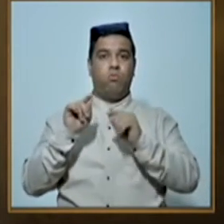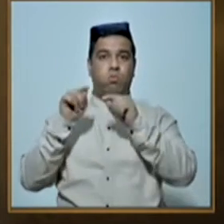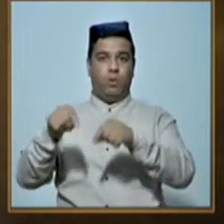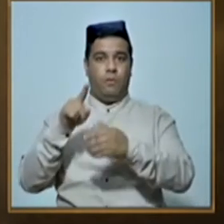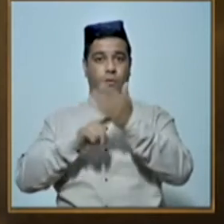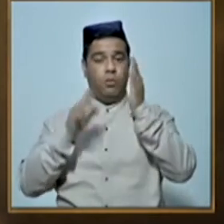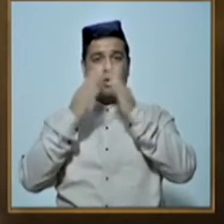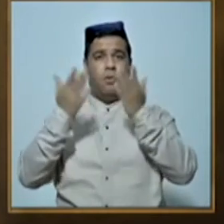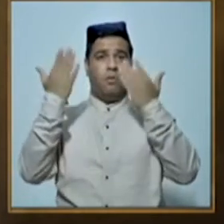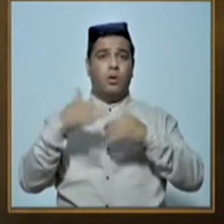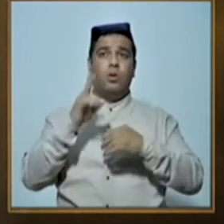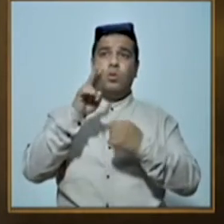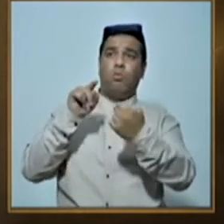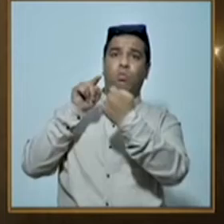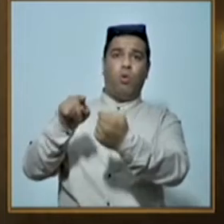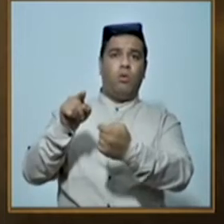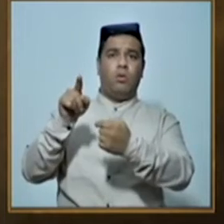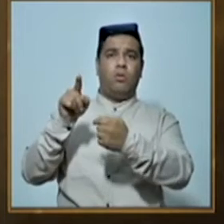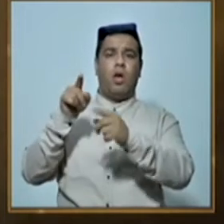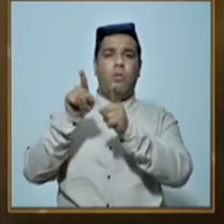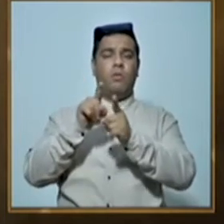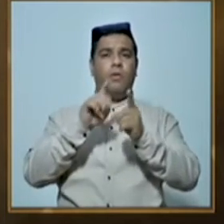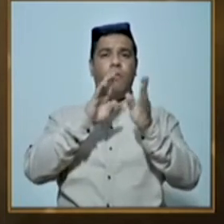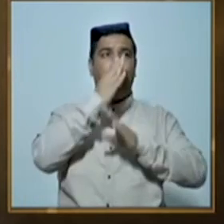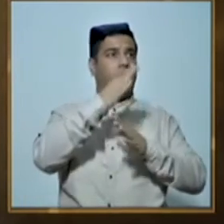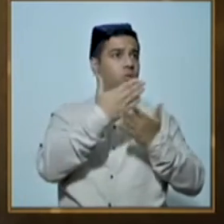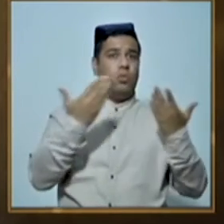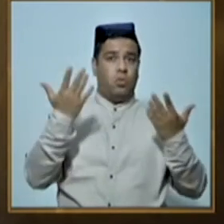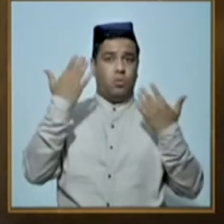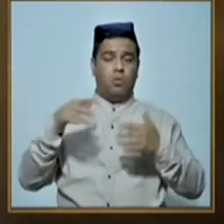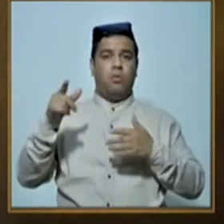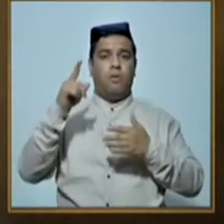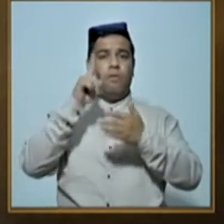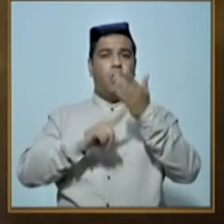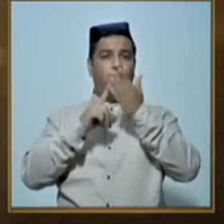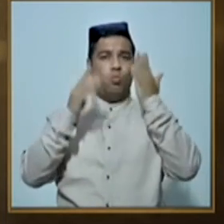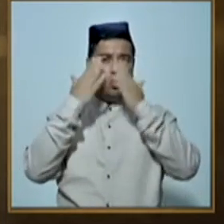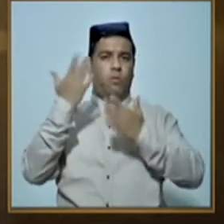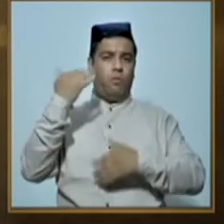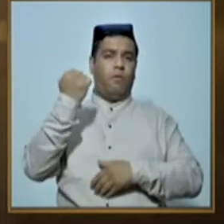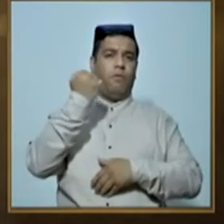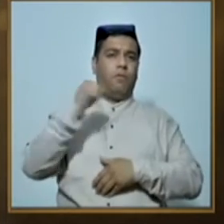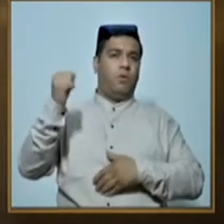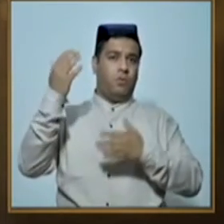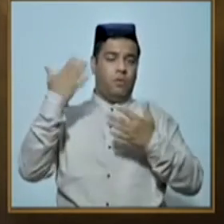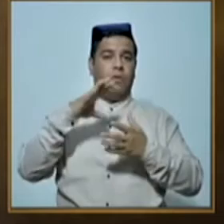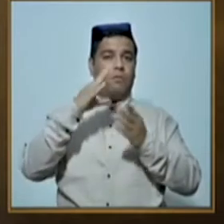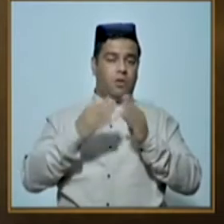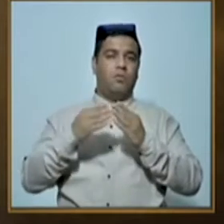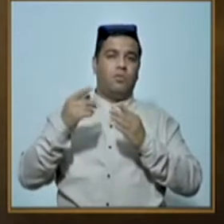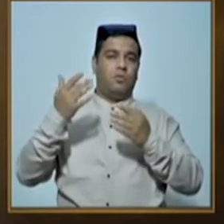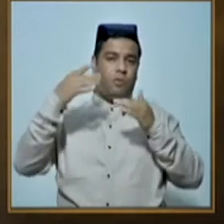bir karşılık kıladığı Müslümanlarla. Onların yüzüge kural çıkıp götürdüğü küçük olmadı. Hemenin hayali şimdi